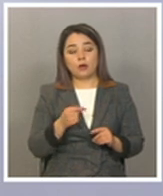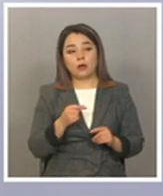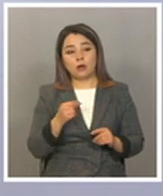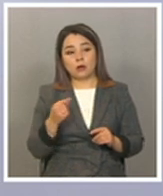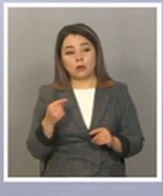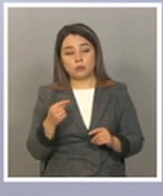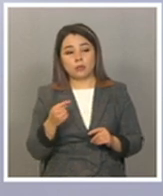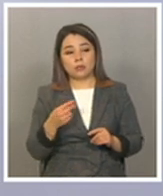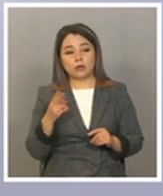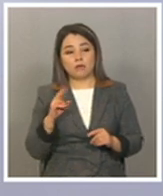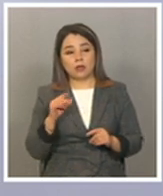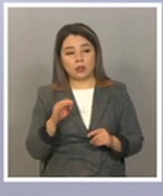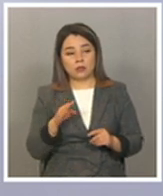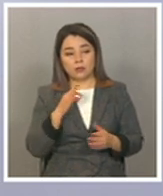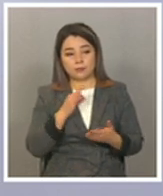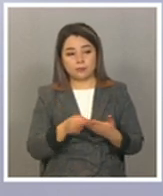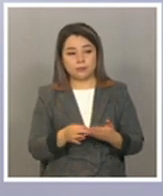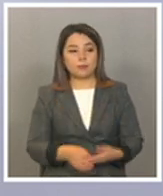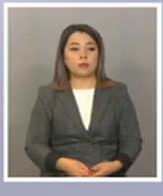айырмасының квадраты.